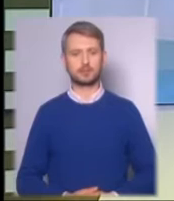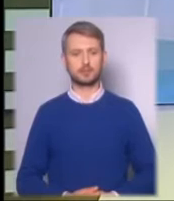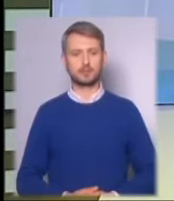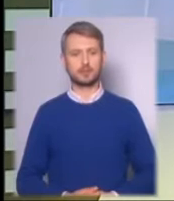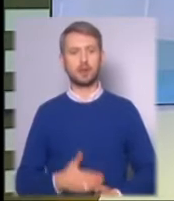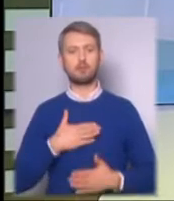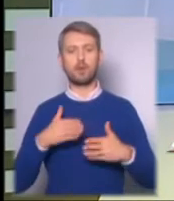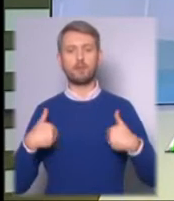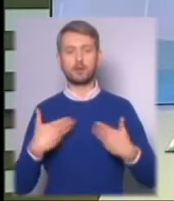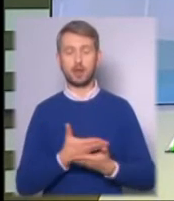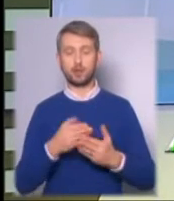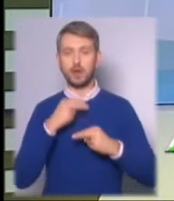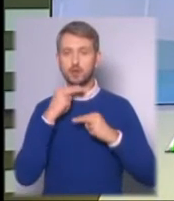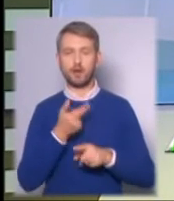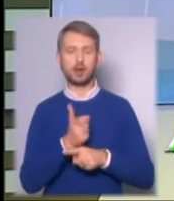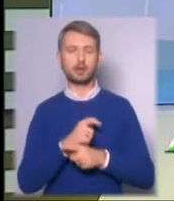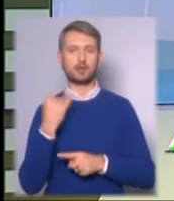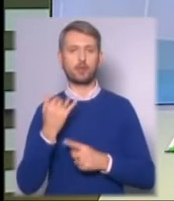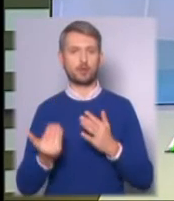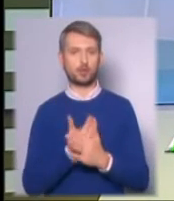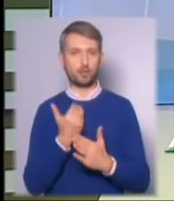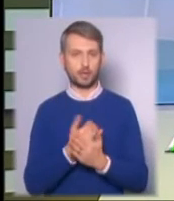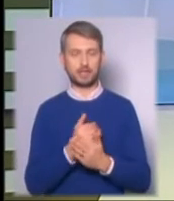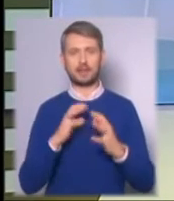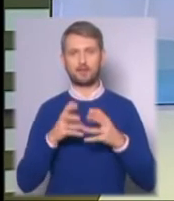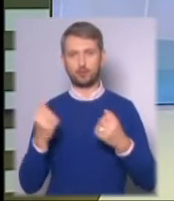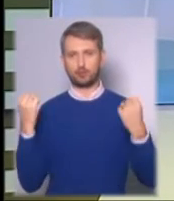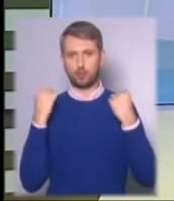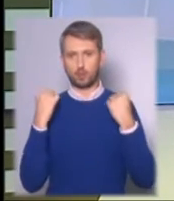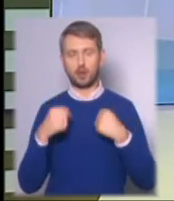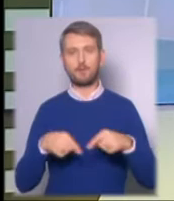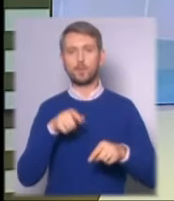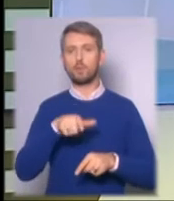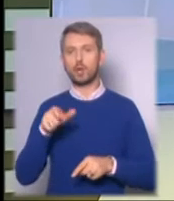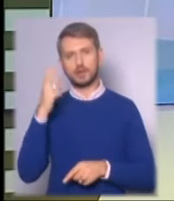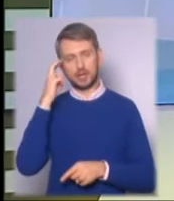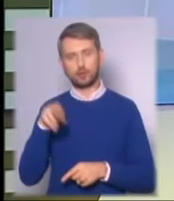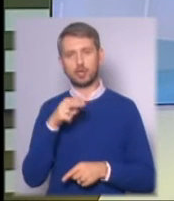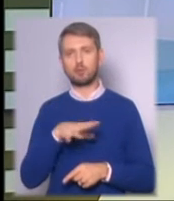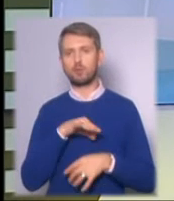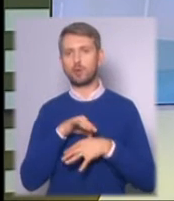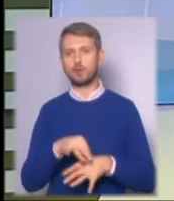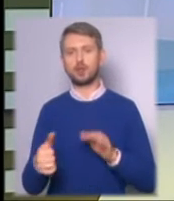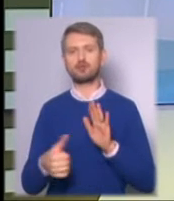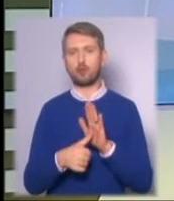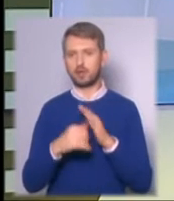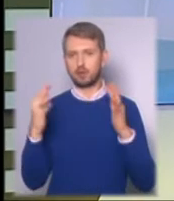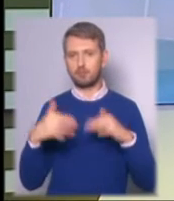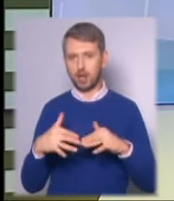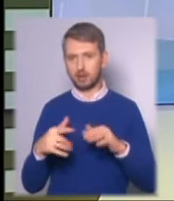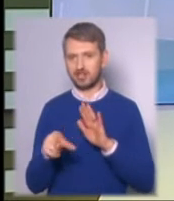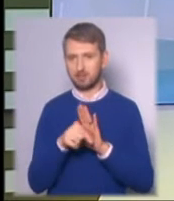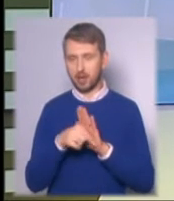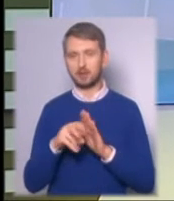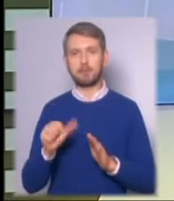Ми вітання до вашої уваги. Найцікавіші новини зі світу спорту. Футболісти київського «Динамо» провели шостий спаринг на перших тренувальних